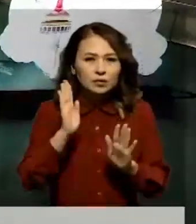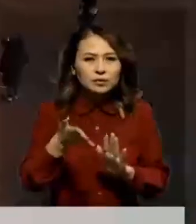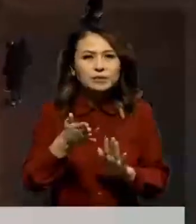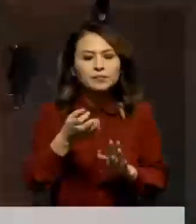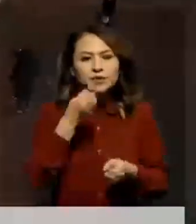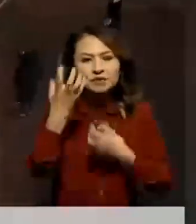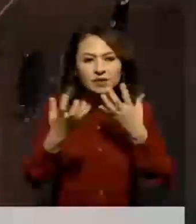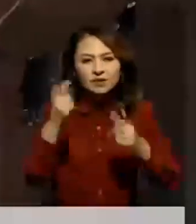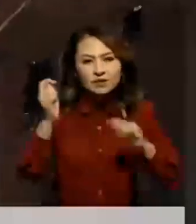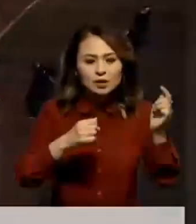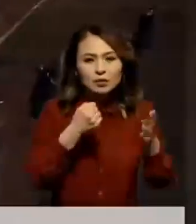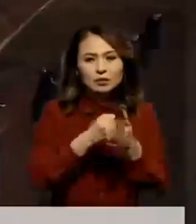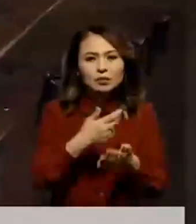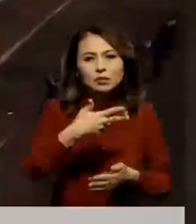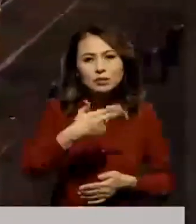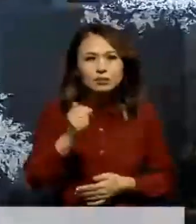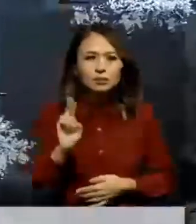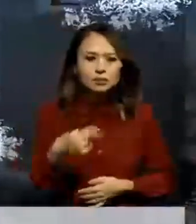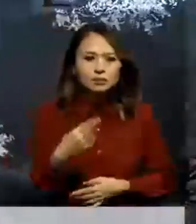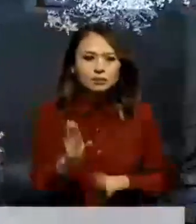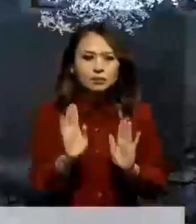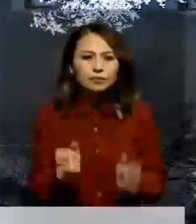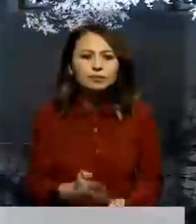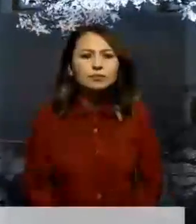шамдары фестивалі 31 желтоқсанға дейін жалғасады.